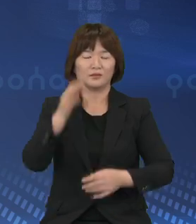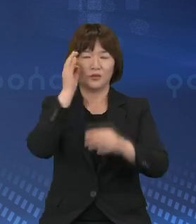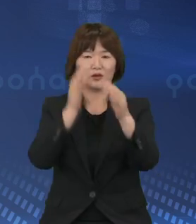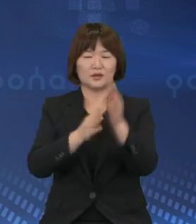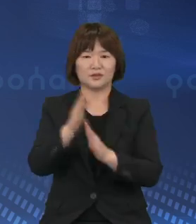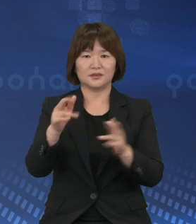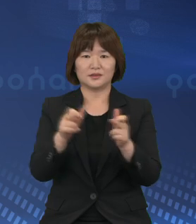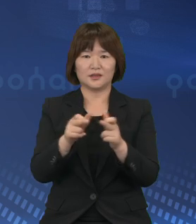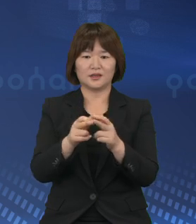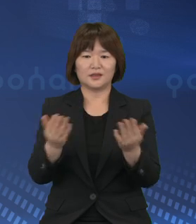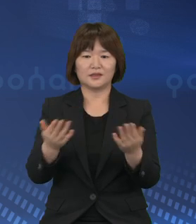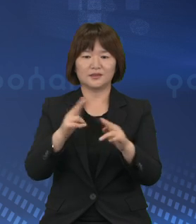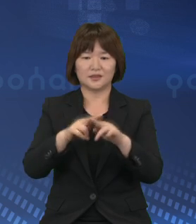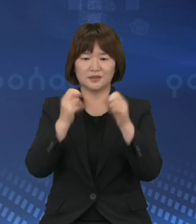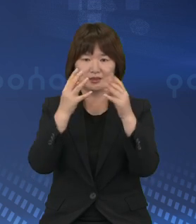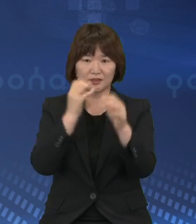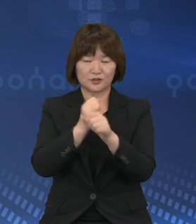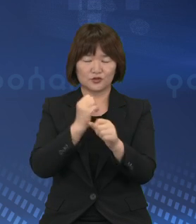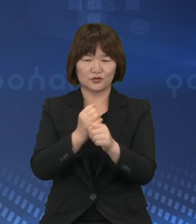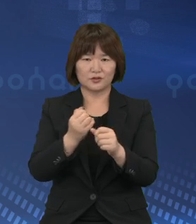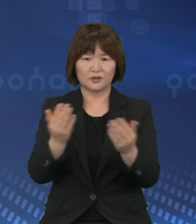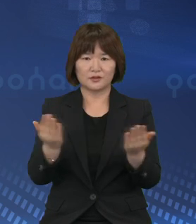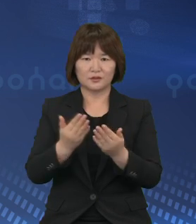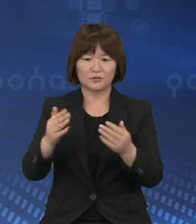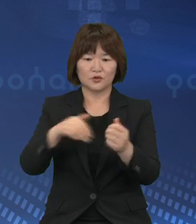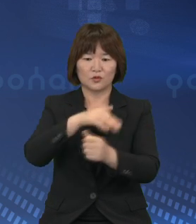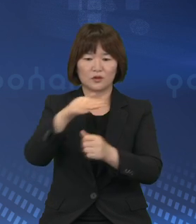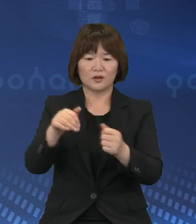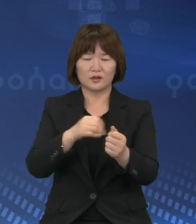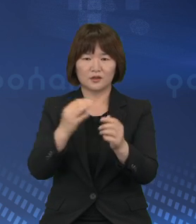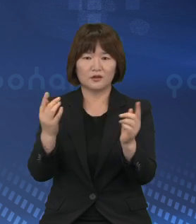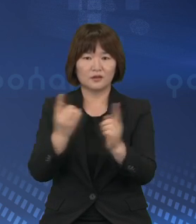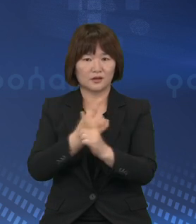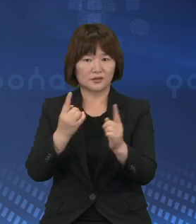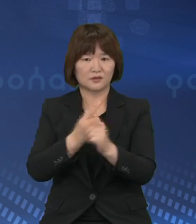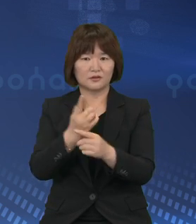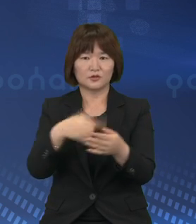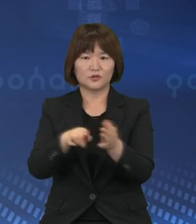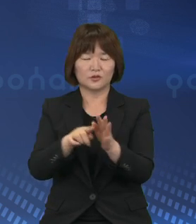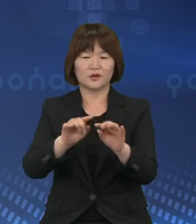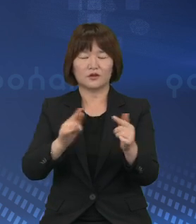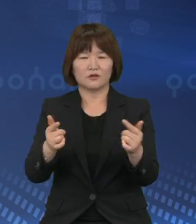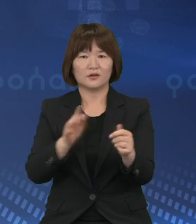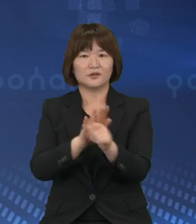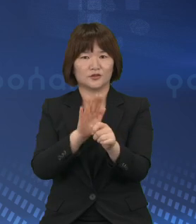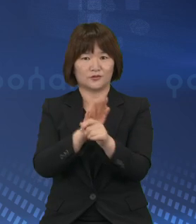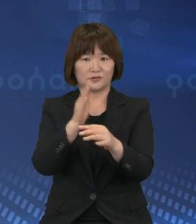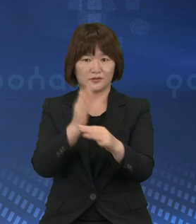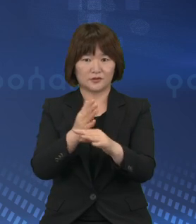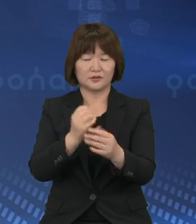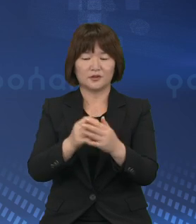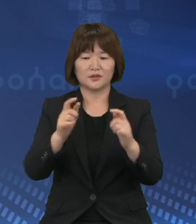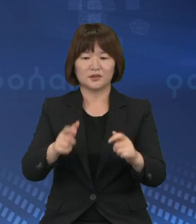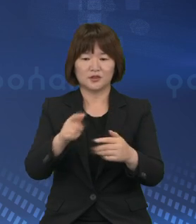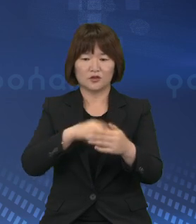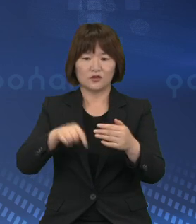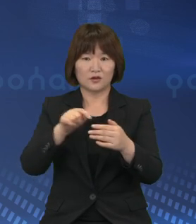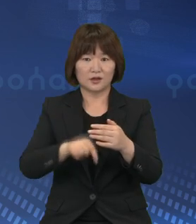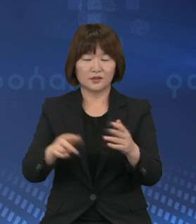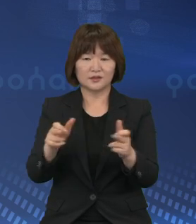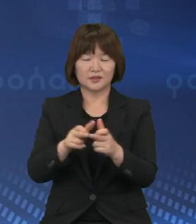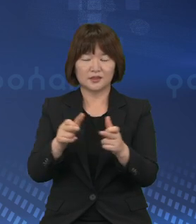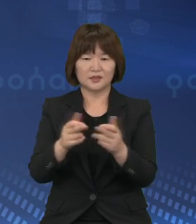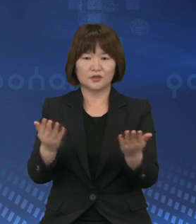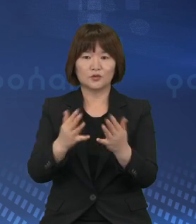포항시는 장애인 일자리 창출과 근무 환경 개선을 위해 다양한 지원을 하고 있습니다. 특히 지역 내 장애인 근로자들을 위한